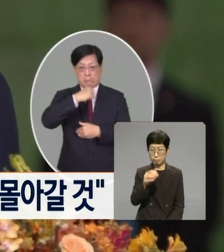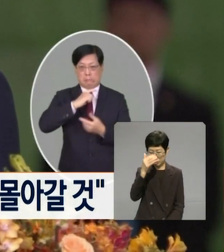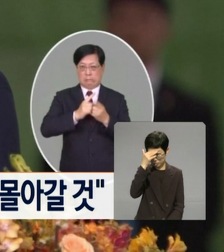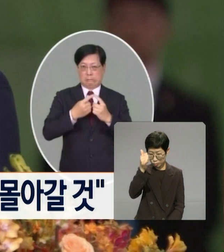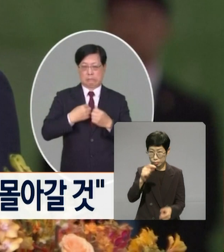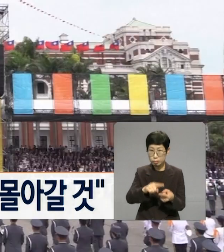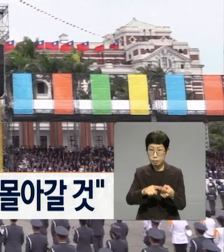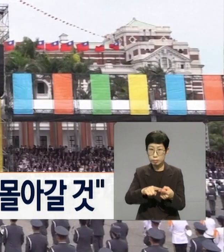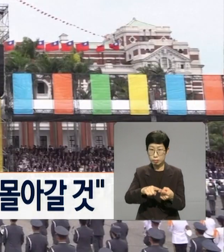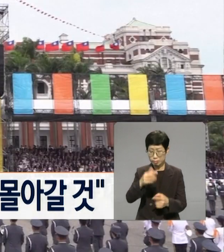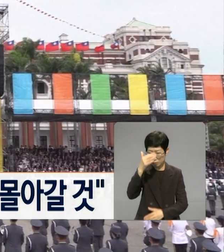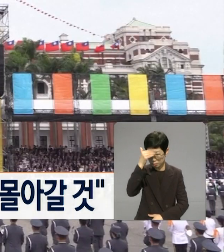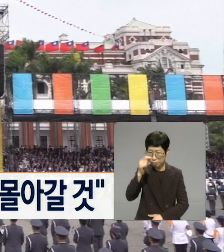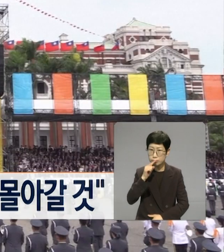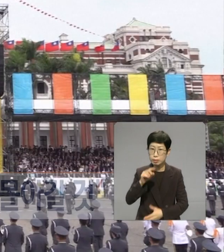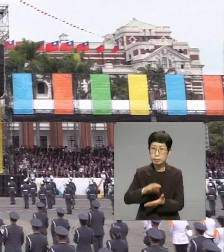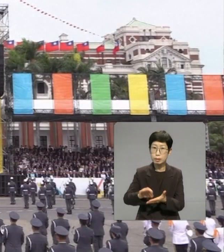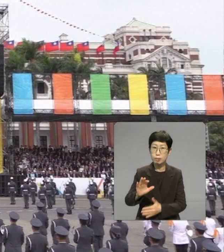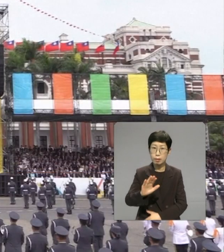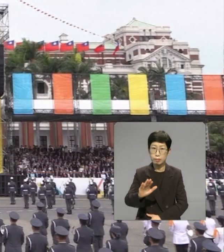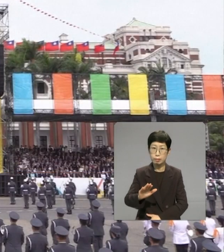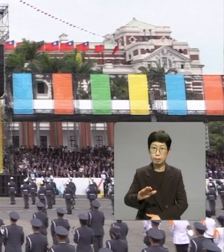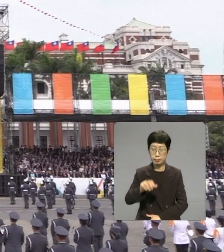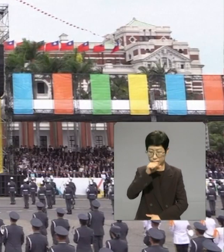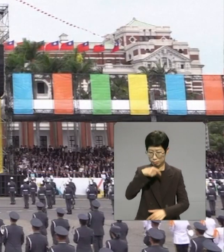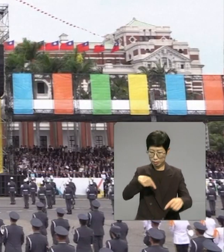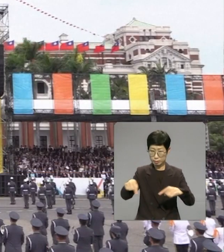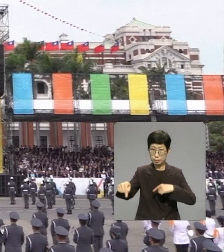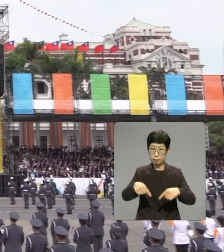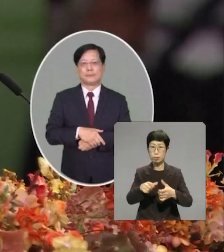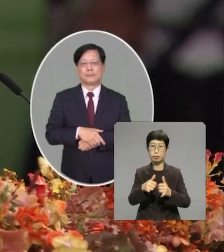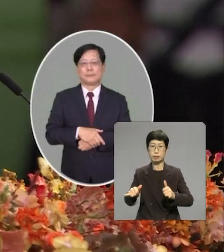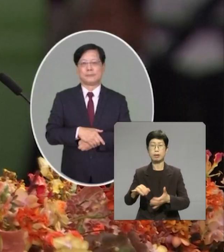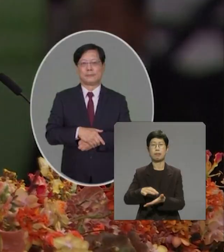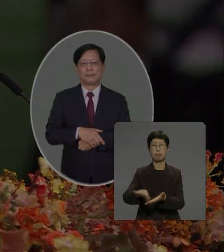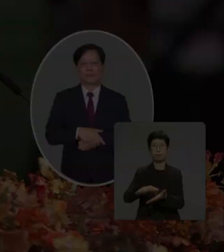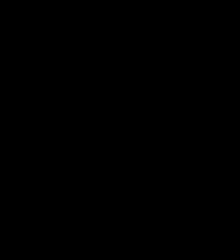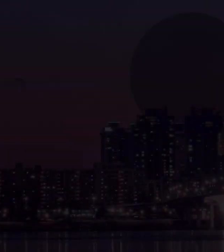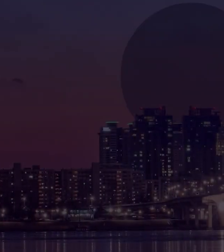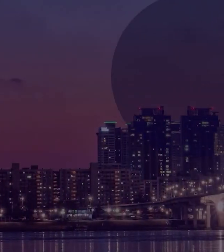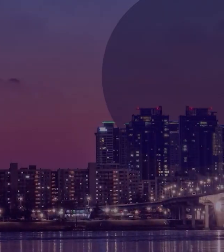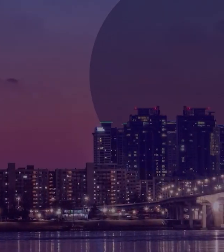가리켜 총통 대신 대만 지역 지도자라는 표현을 사용했습니다